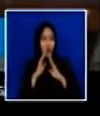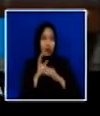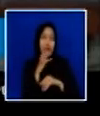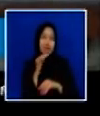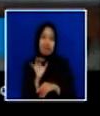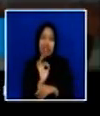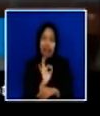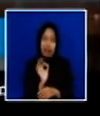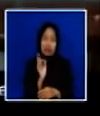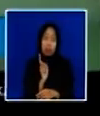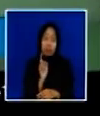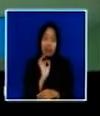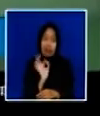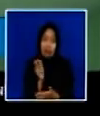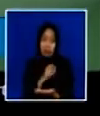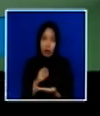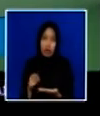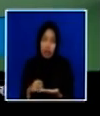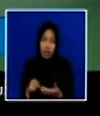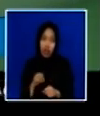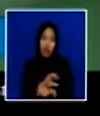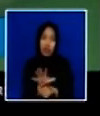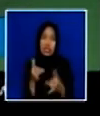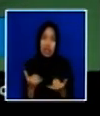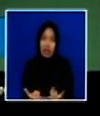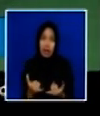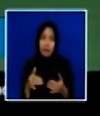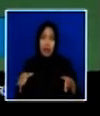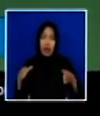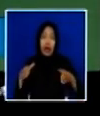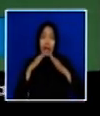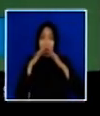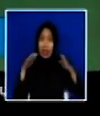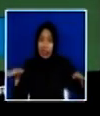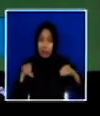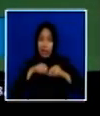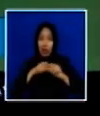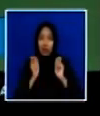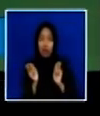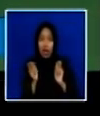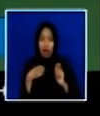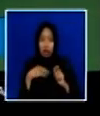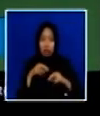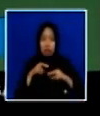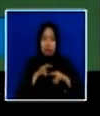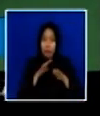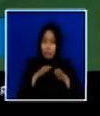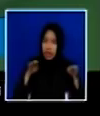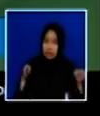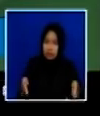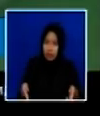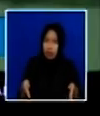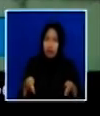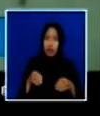selama pandemic of 15 atap ruang kelas sekolah runtuh Pada hari Kamis petang dan menimpa meja kursi dan proyektor